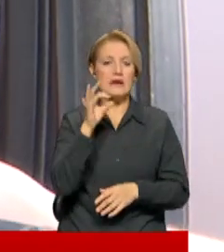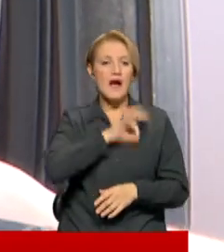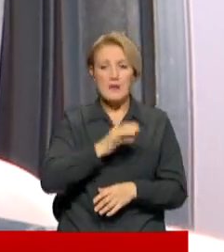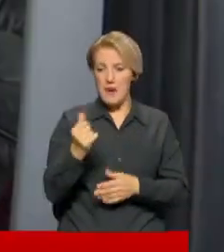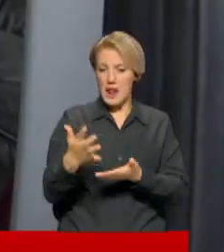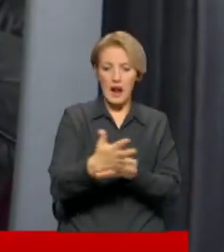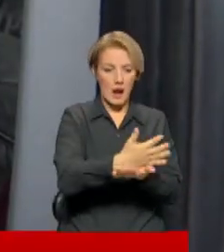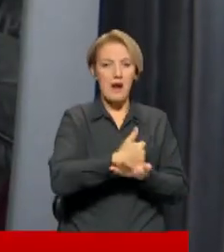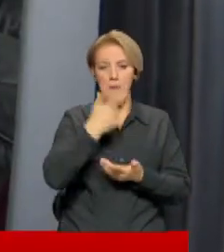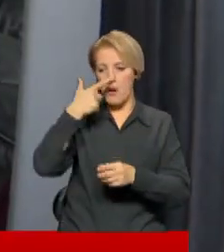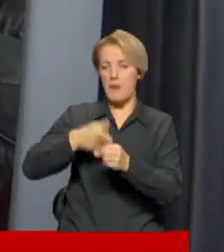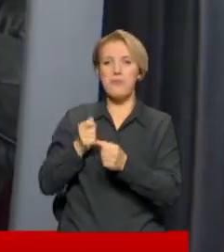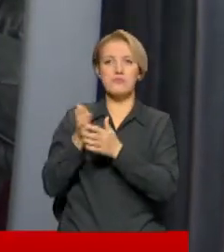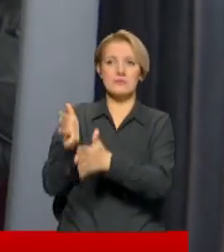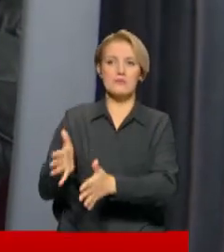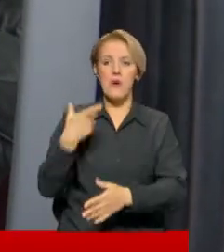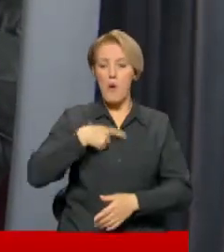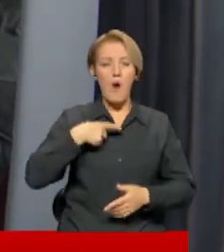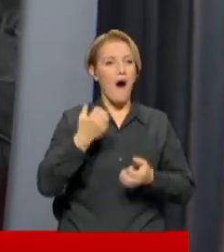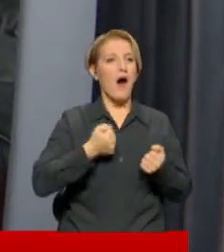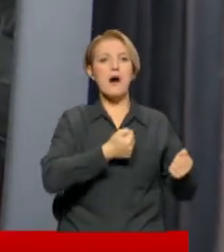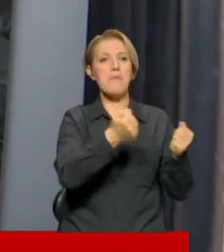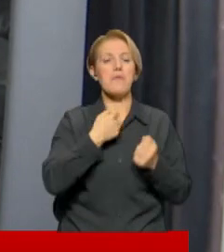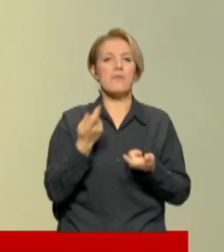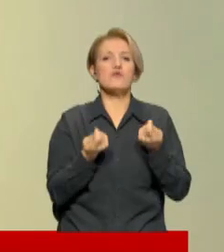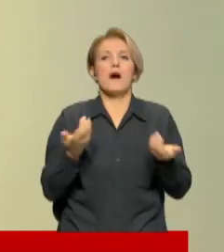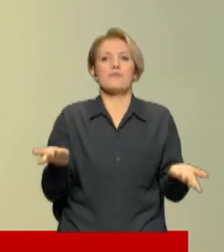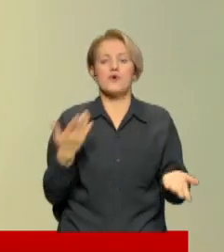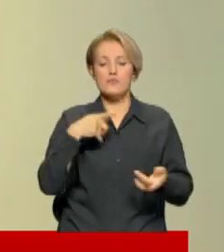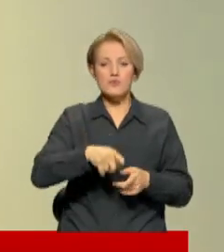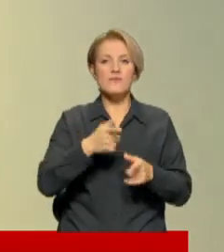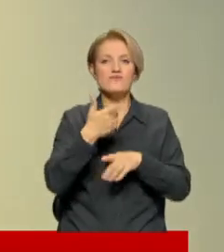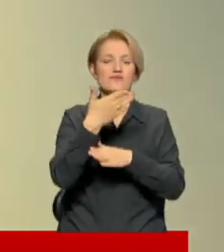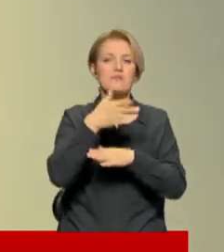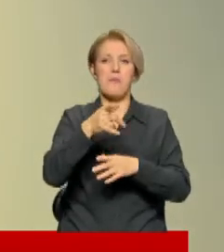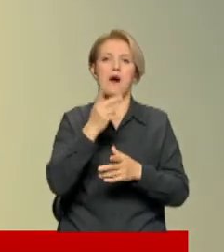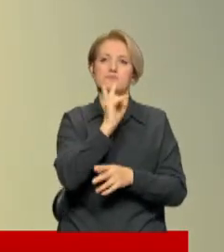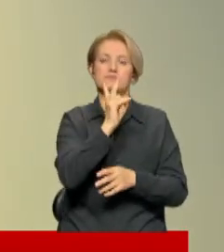Zaten ben kendi özel aracım hiç çıkarmıyorum Bu da şirket mecbur iş için Petrol